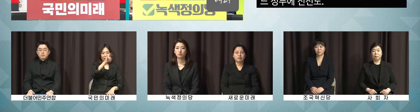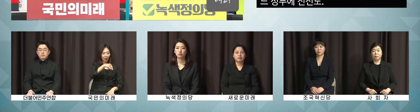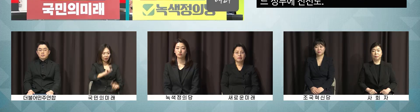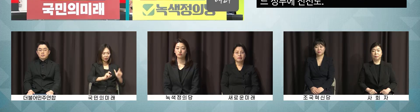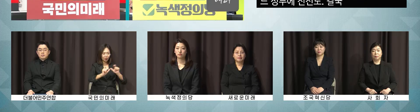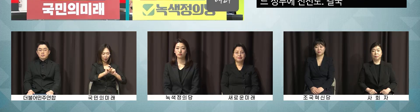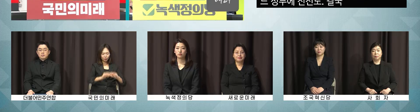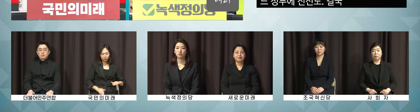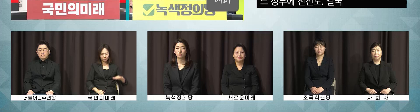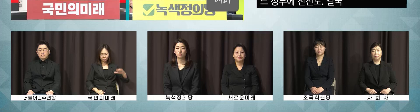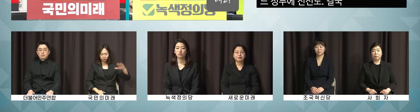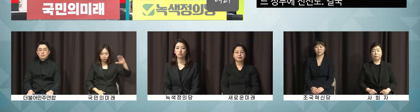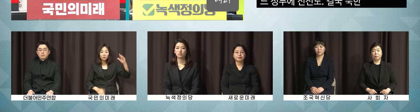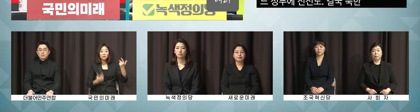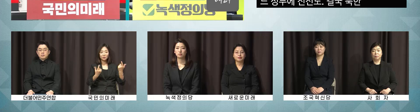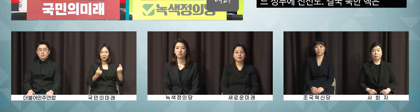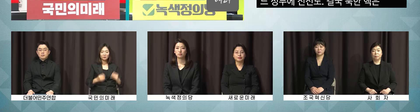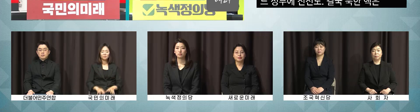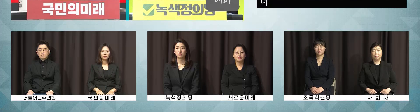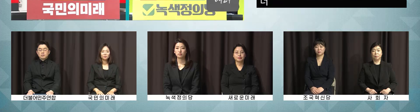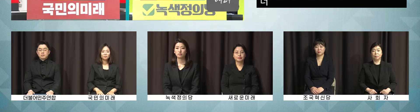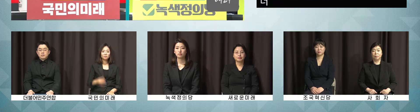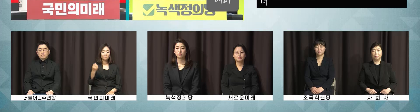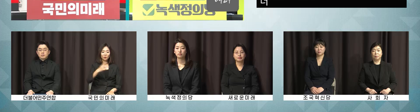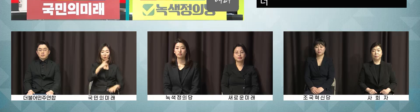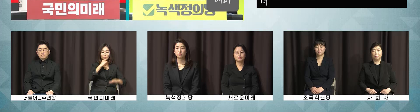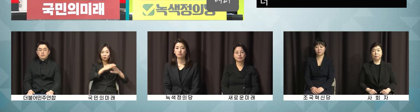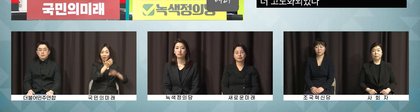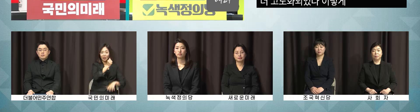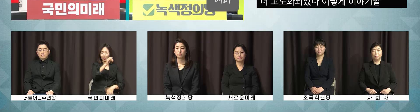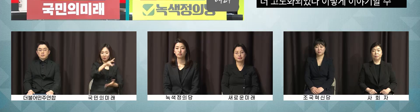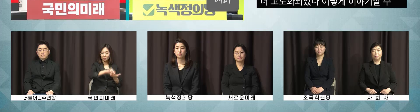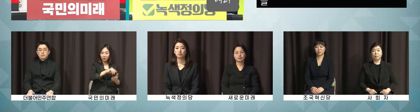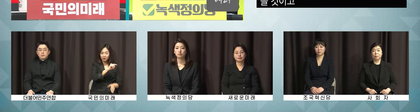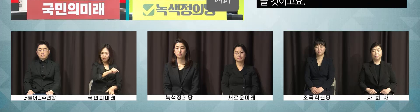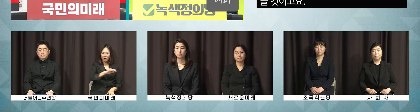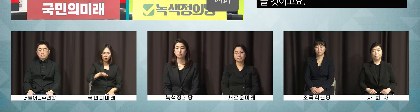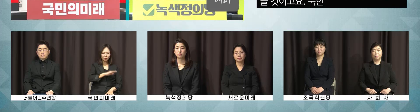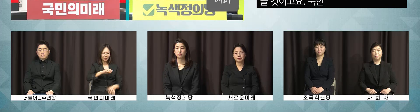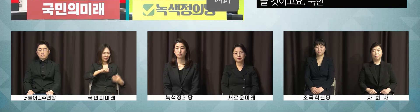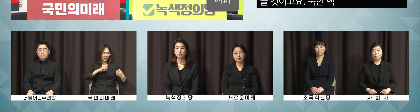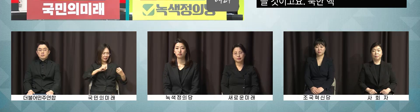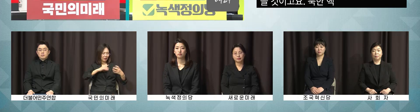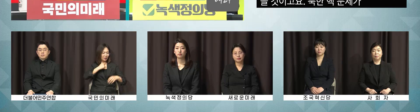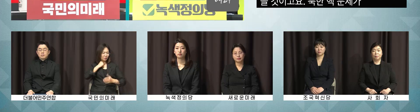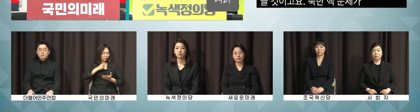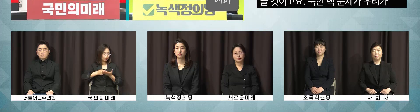더욱더 고도화되었다 이렇게 얘기할 수 있을 것이고요. 북한 핵 문제가 우리가 대화를